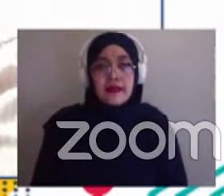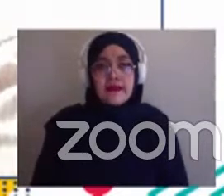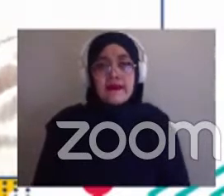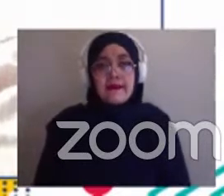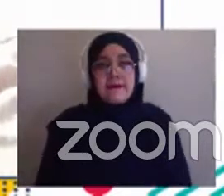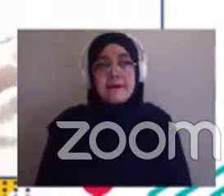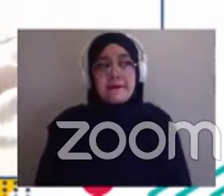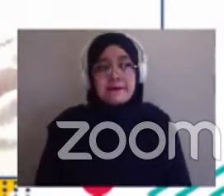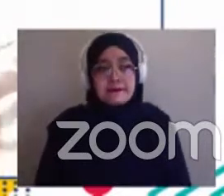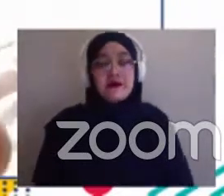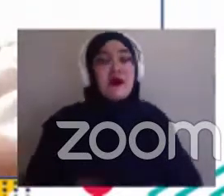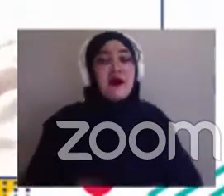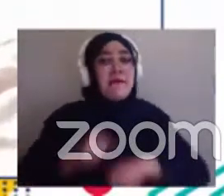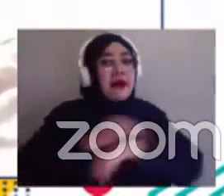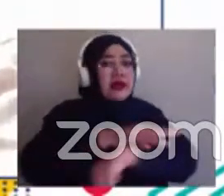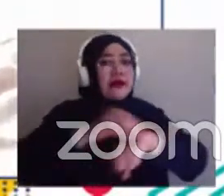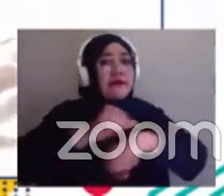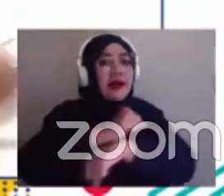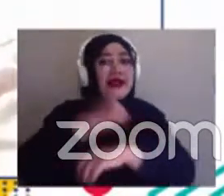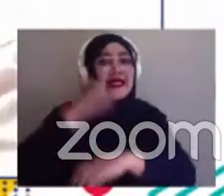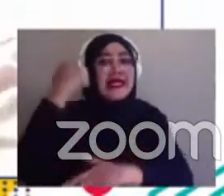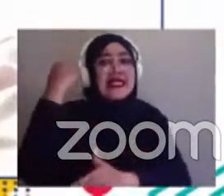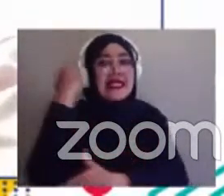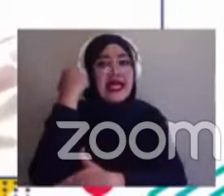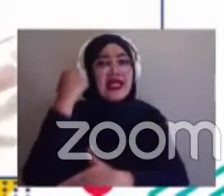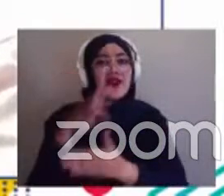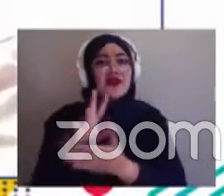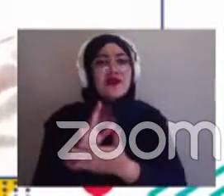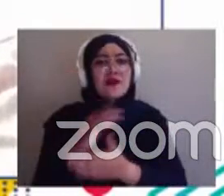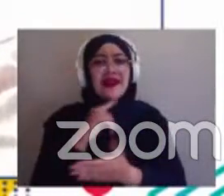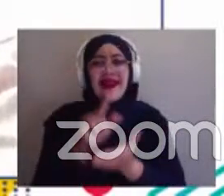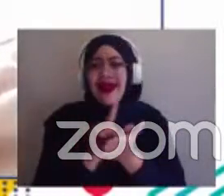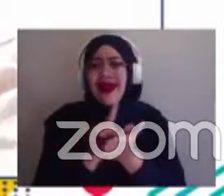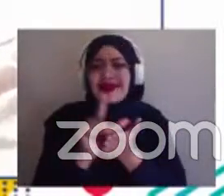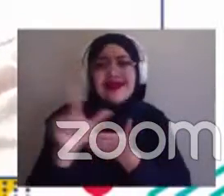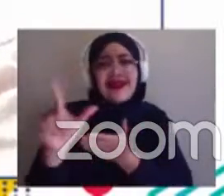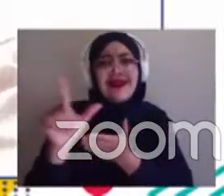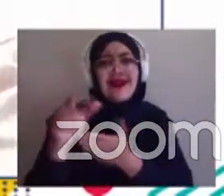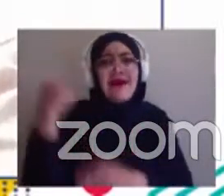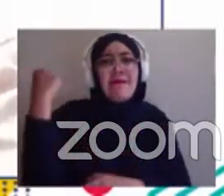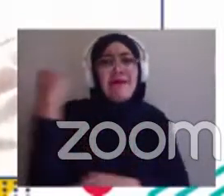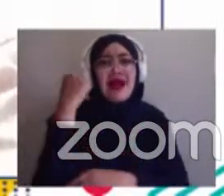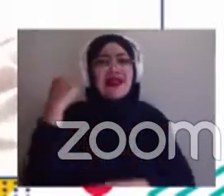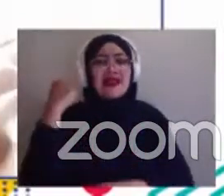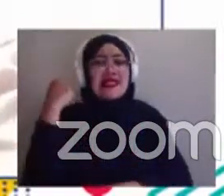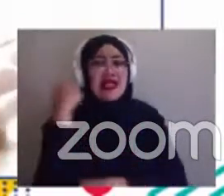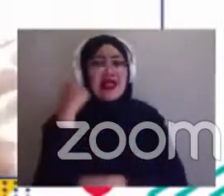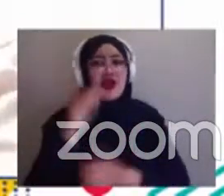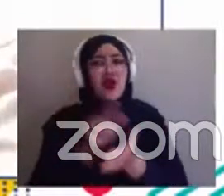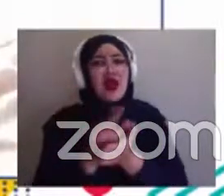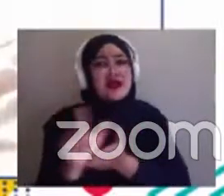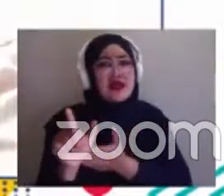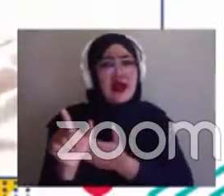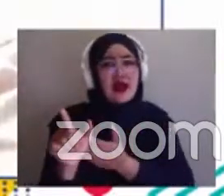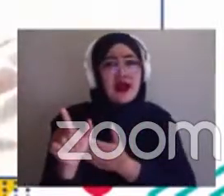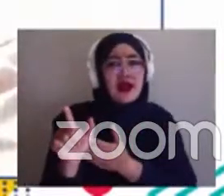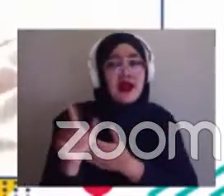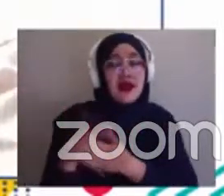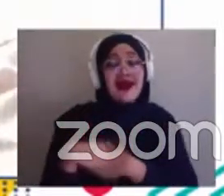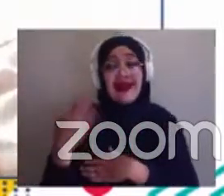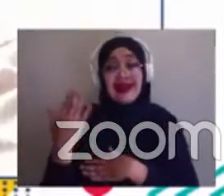praktek tersebut dilakukan secara sangat telanjang gitu. Jadi misalnya seperti yang tadi saya sampaikan, itu sudah menjadi rahasia umum di